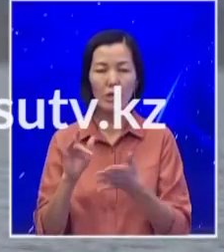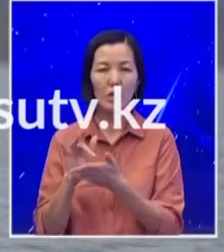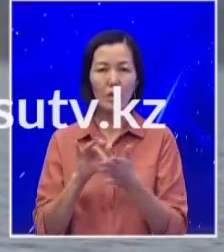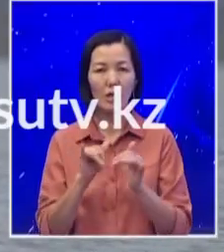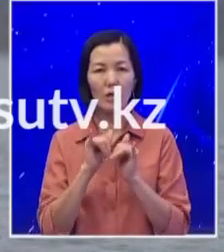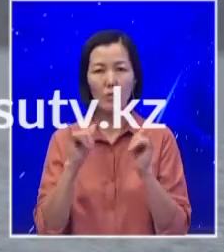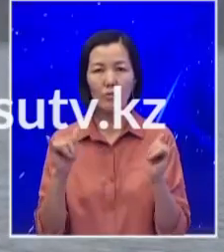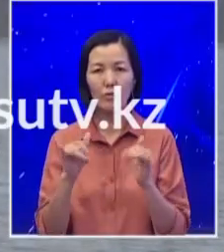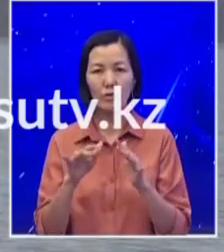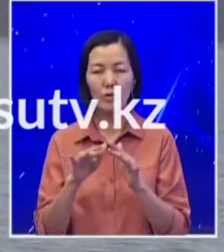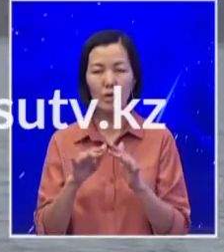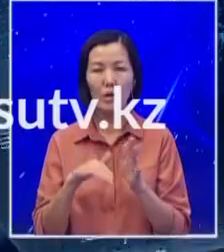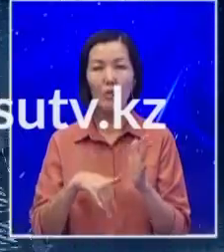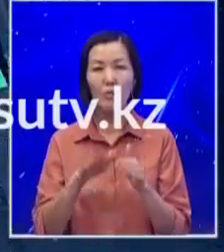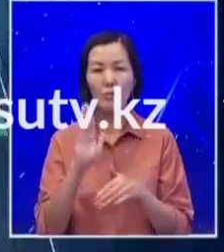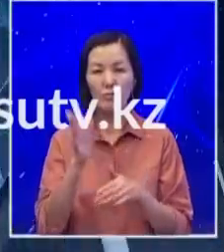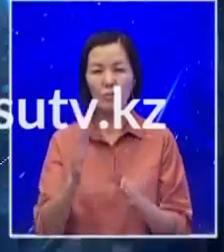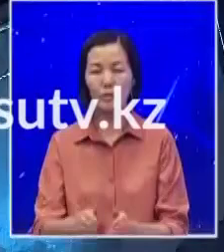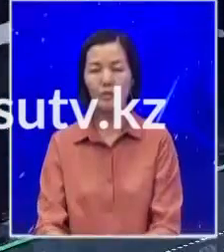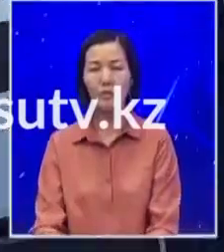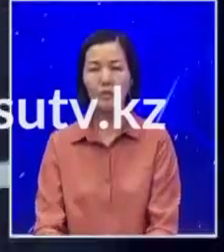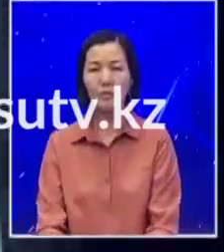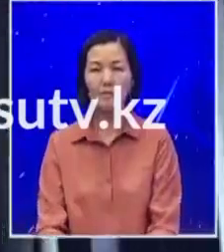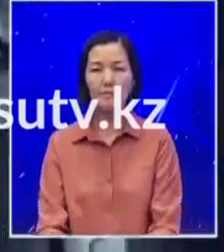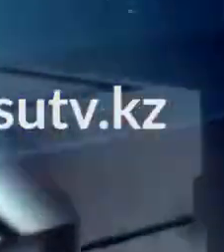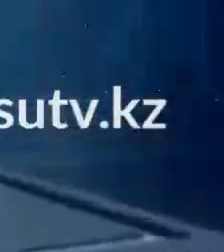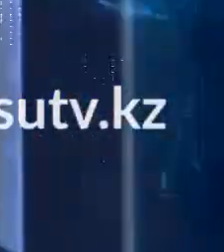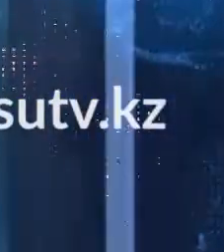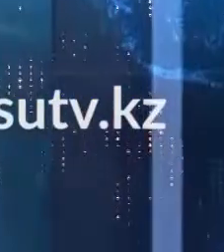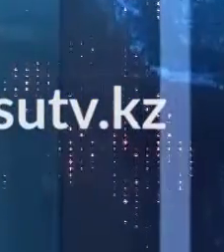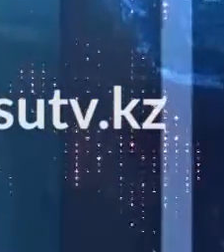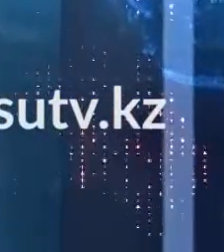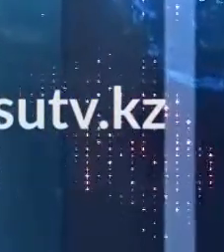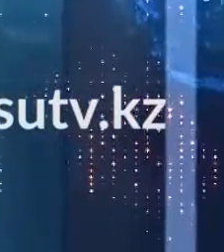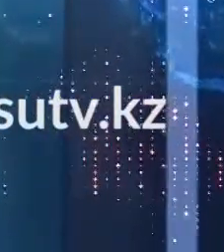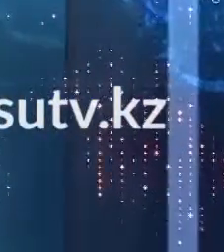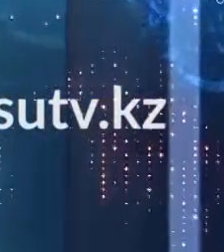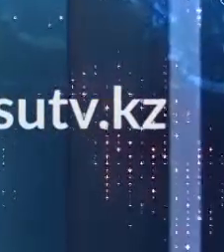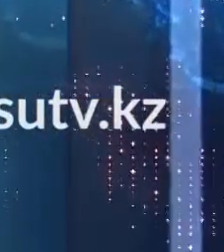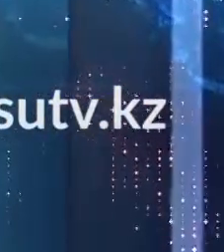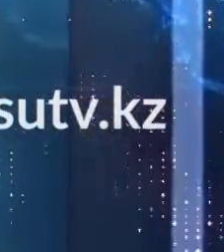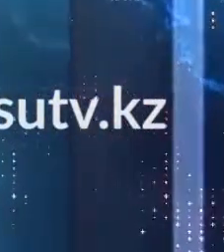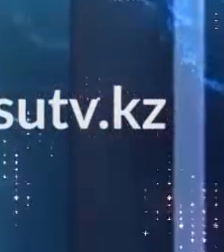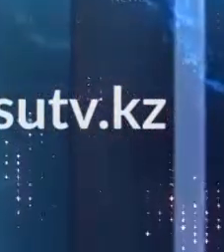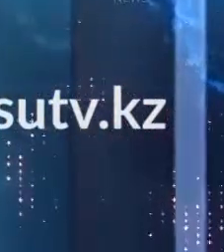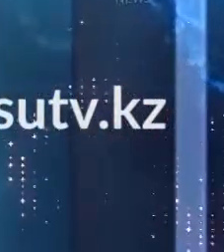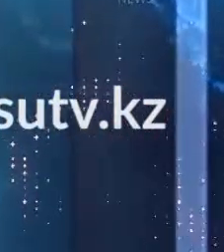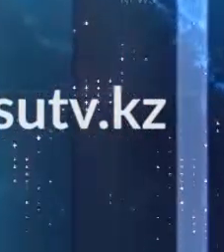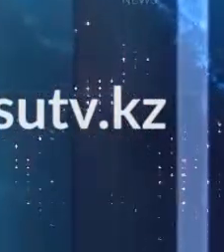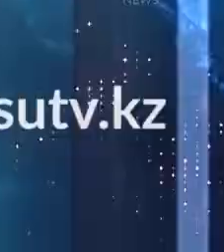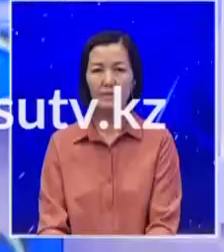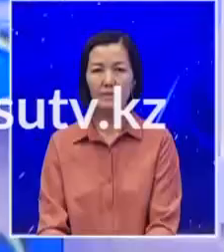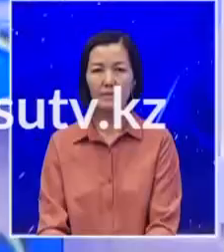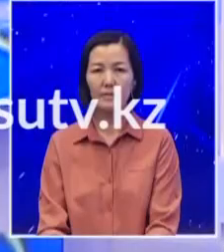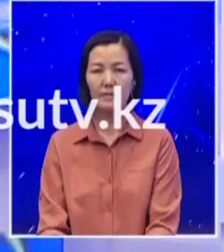әлеуеті тағы артар еді. Кәмшат Мұхамеджан, Ержан Дүйсен, Жетісу арнасы, Еңбекшіқазақ ауданынан.